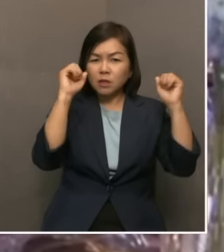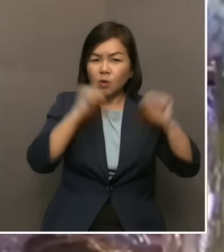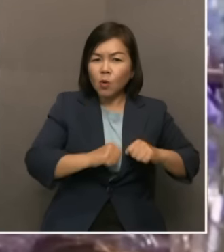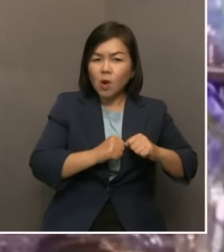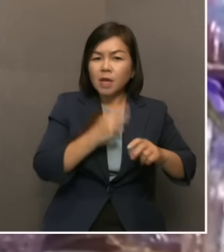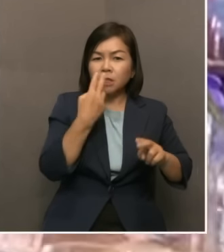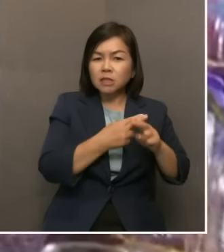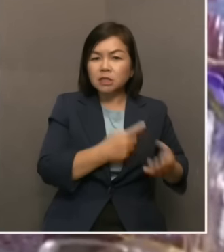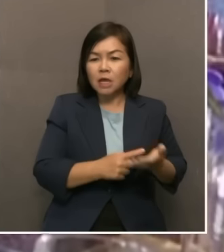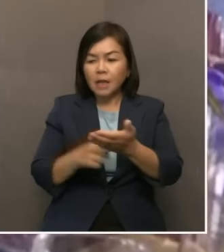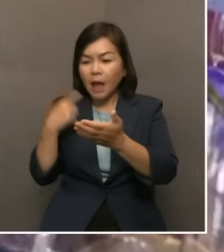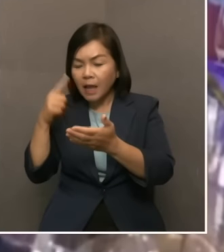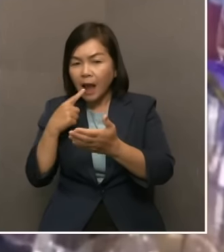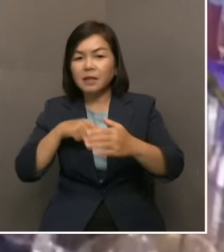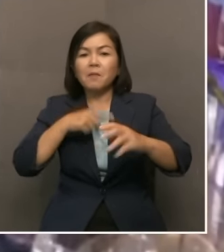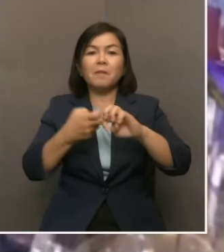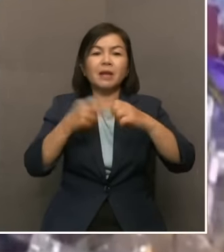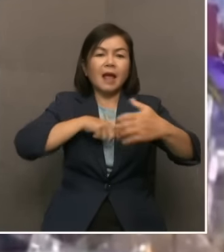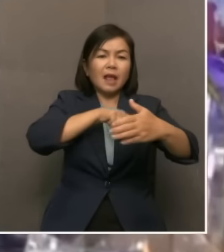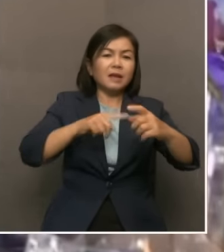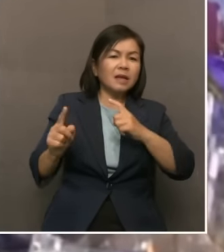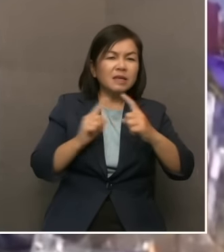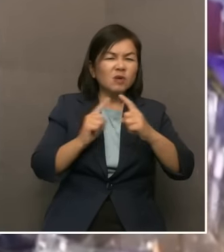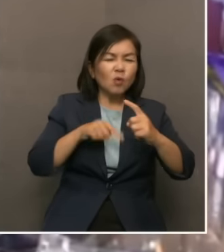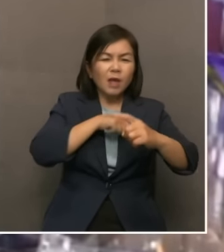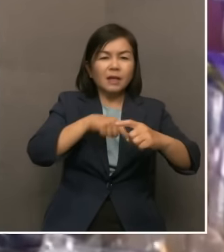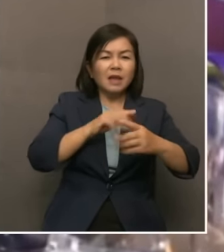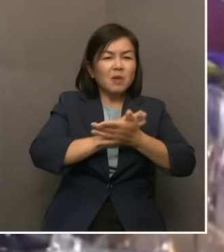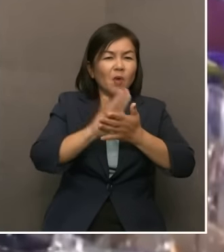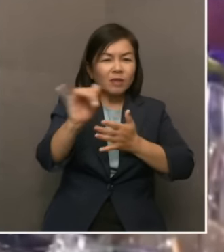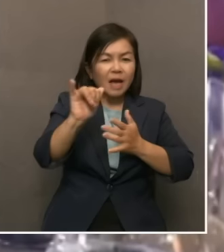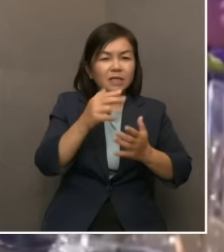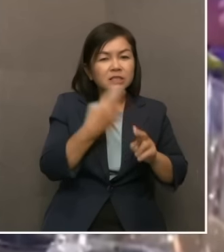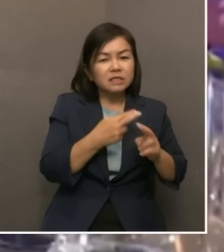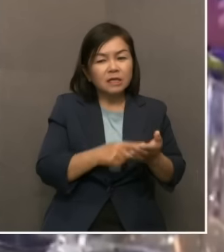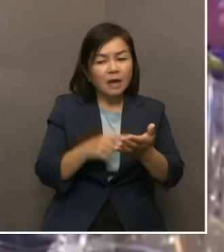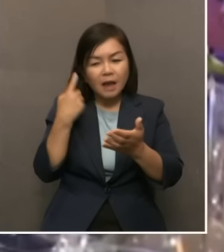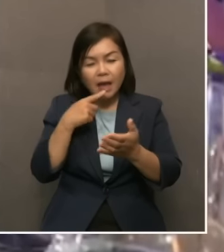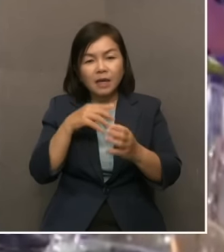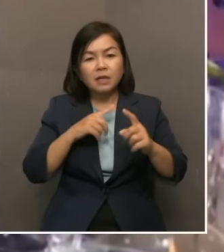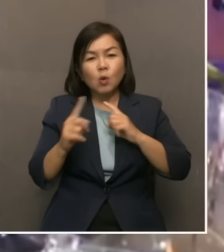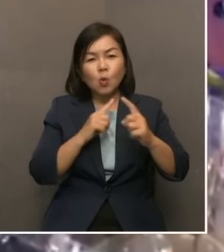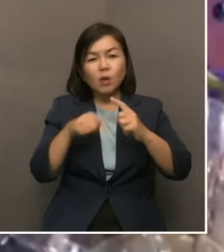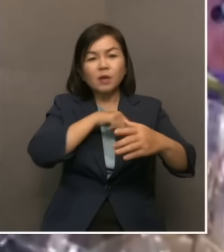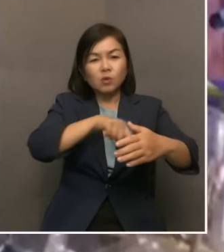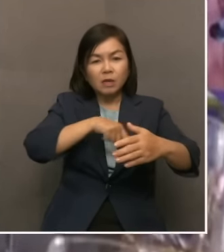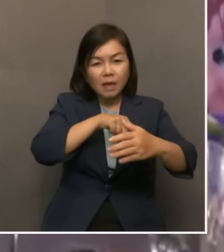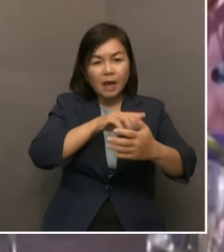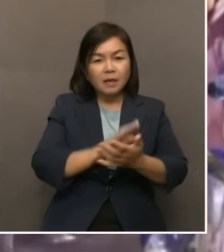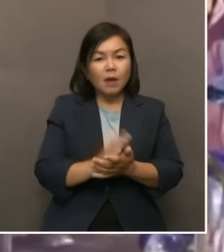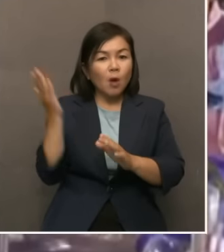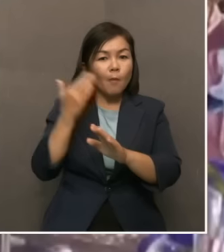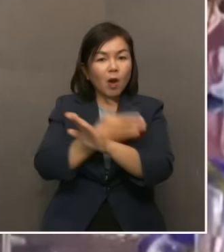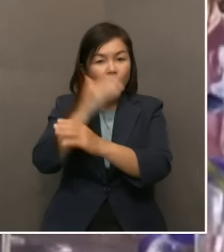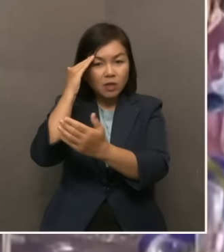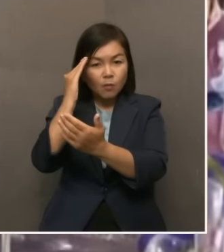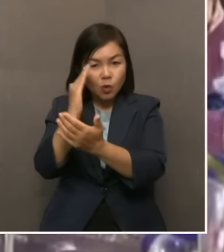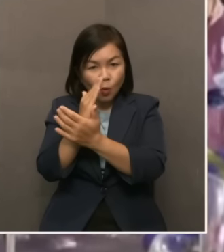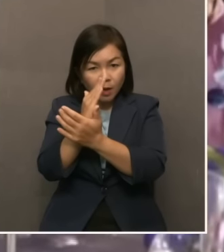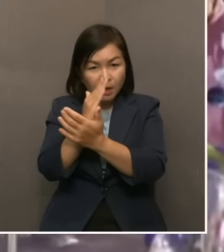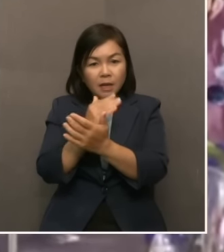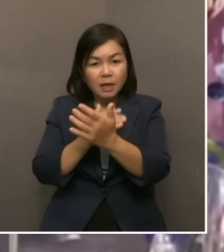ภายในที่ยังเคลียร์กันไม่ลงตัวโดยก่อนหน้านี้ร้อยเอกธรรมนัสและนายสันติพร้อมพัฒน์ได้ไปพบกับแกนนำของพรรคเพื่อไท